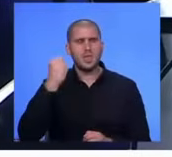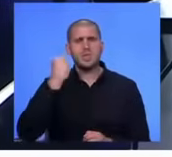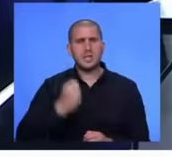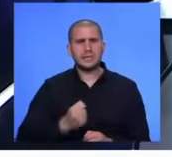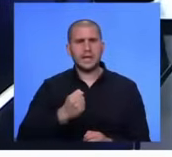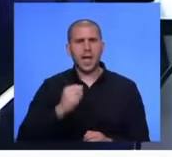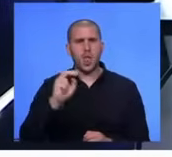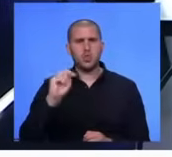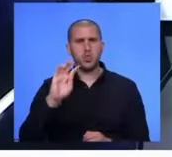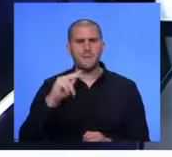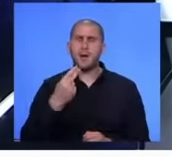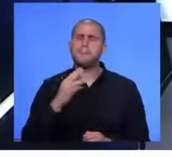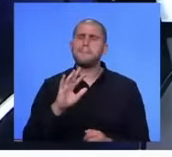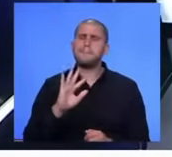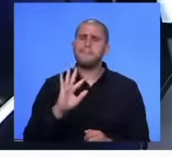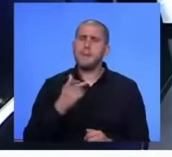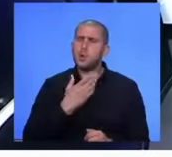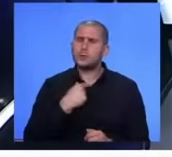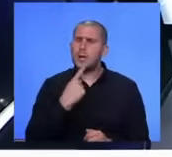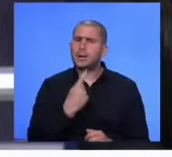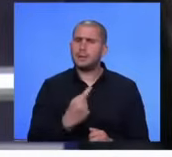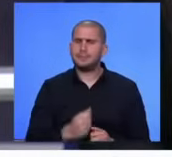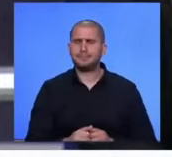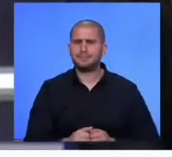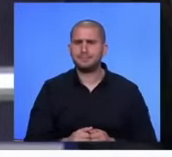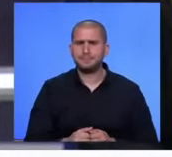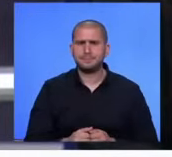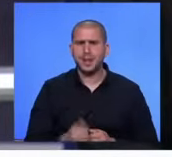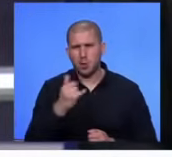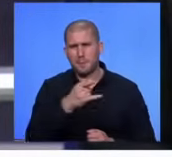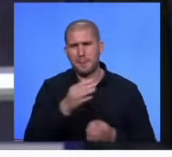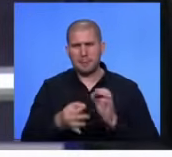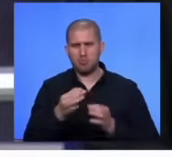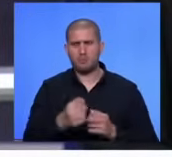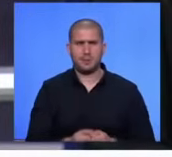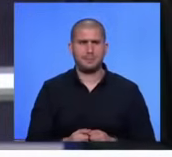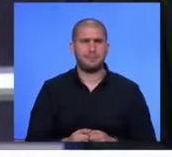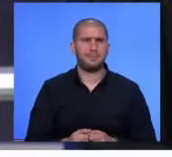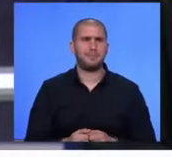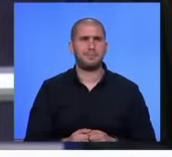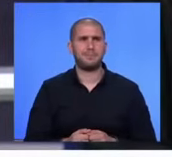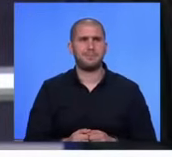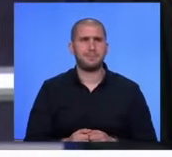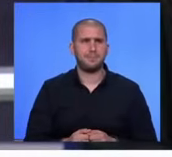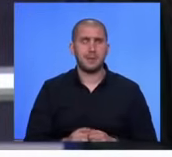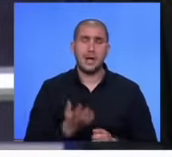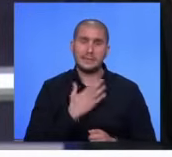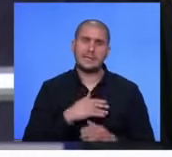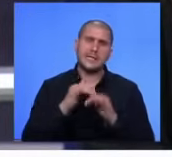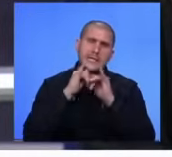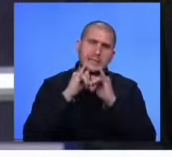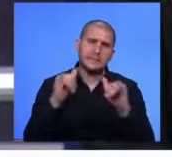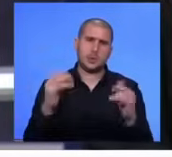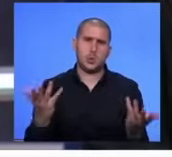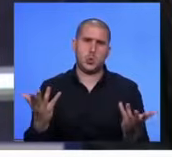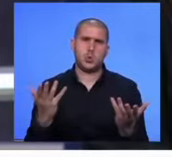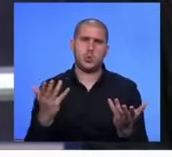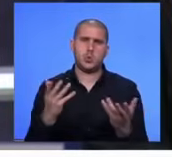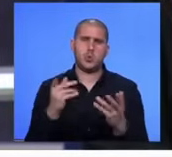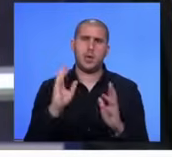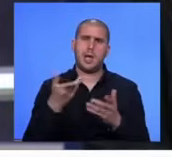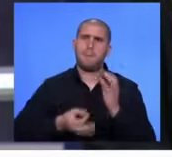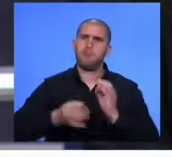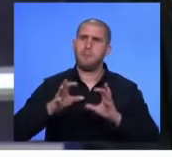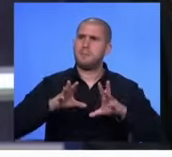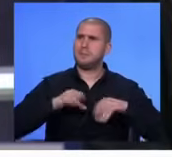בנובה. מה רצית לומר שם היום בעצם? רציתי לזעוק לך בית המשפט מרשה